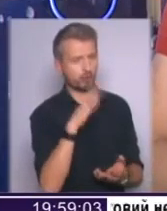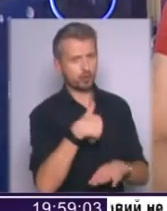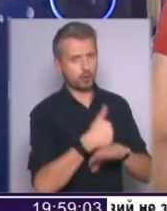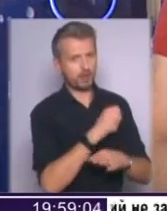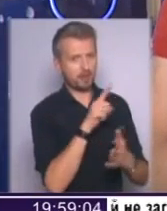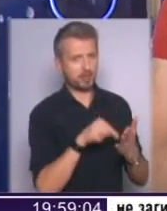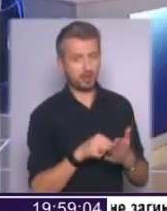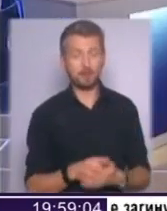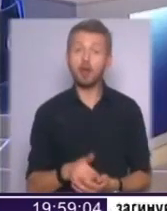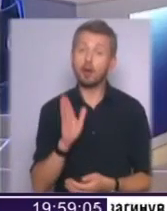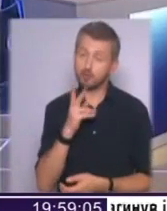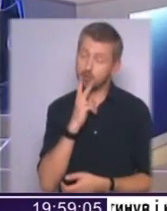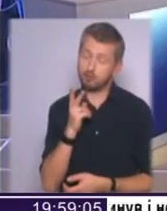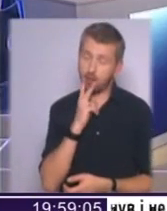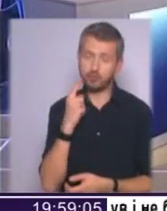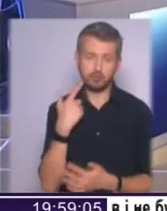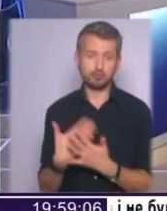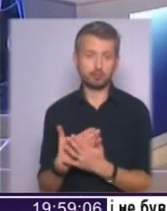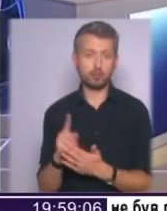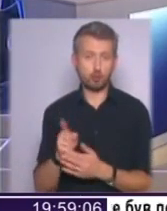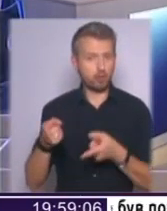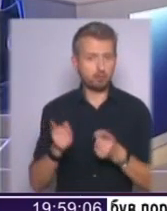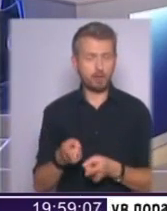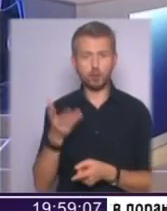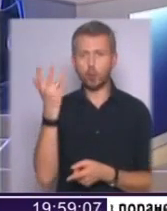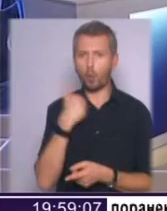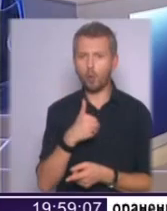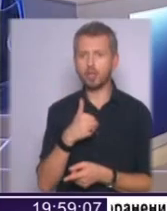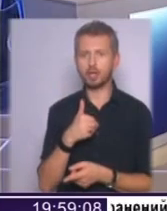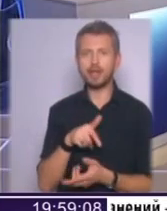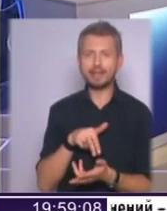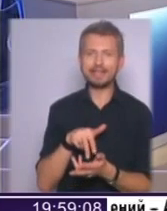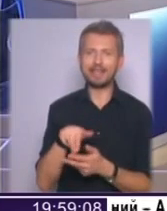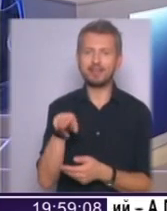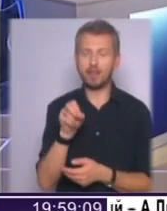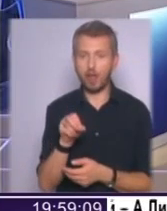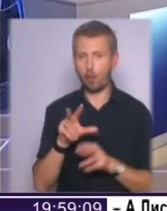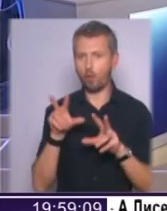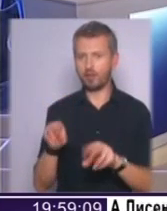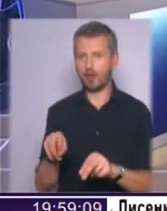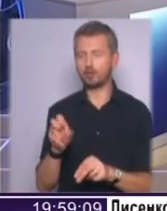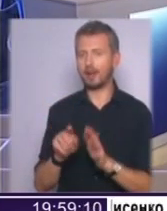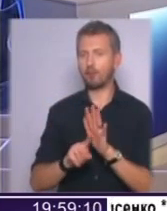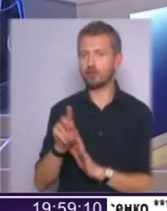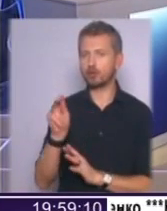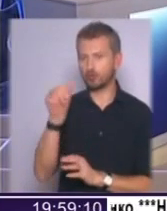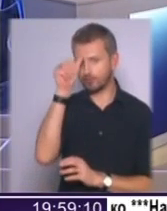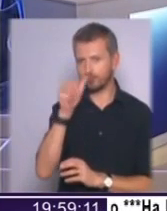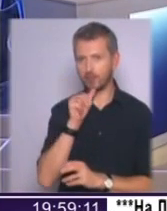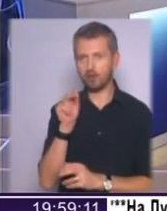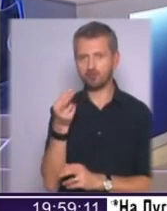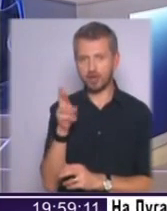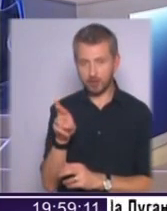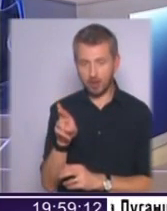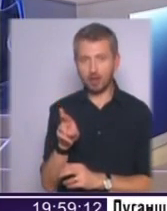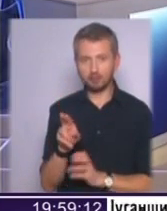Насправді. Ну, будемо бачити. Прогнозую, що справді, коли дійде, а обіцяють уже на початку червня взятися за ці